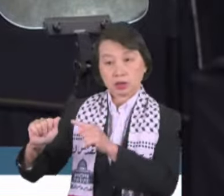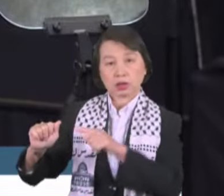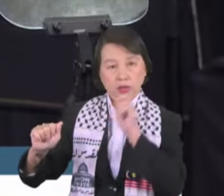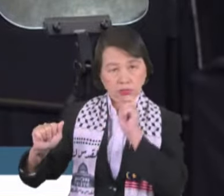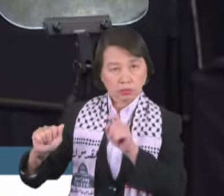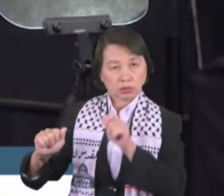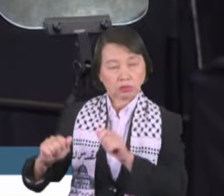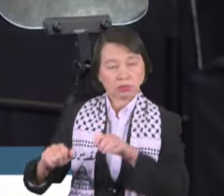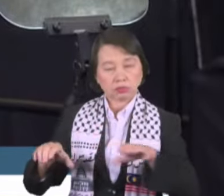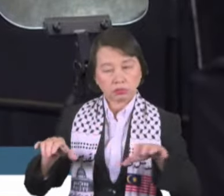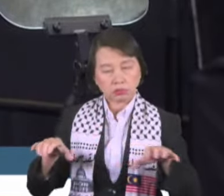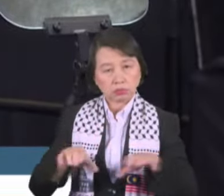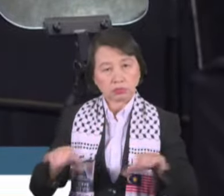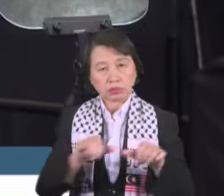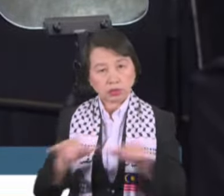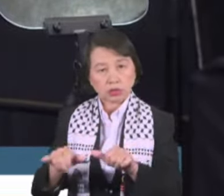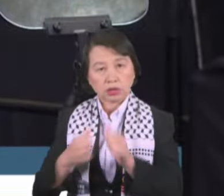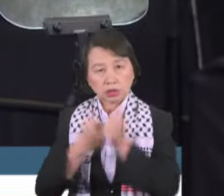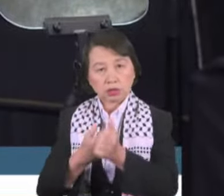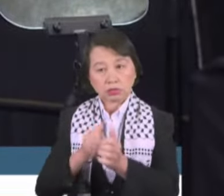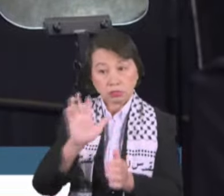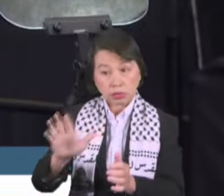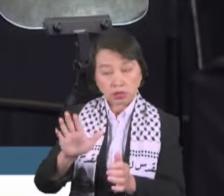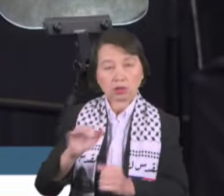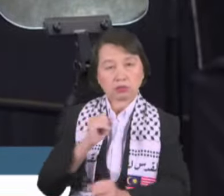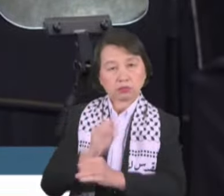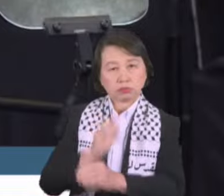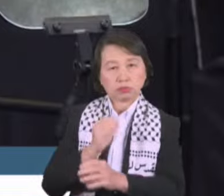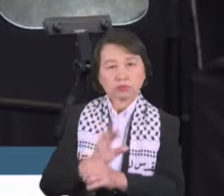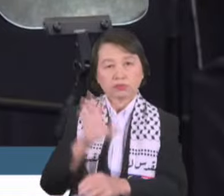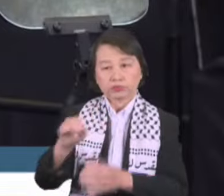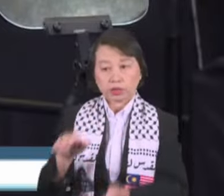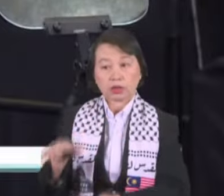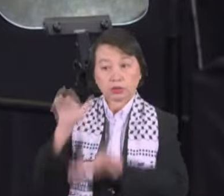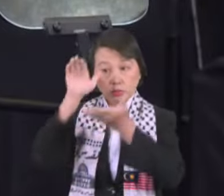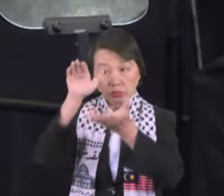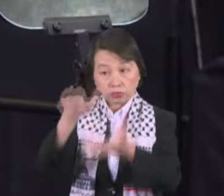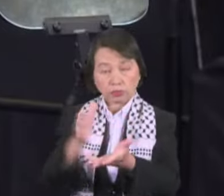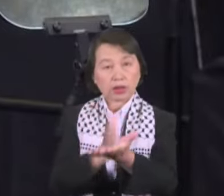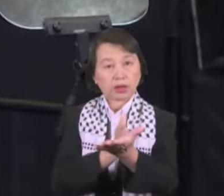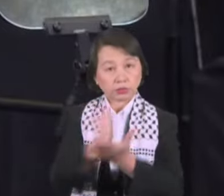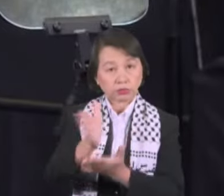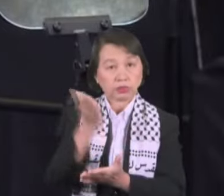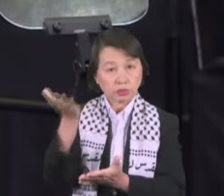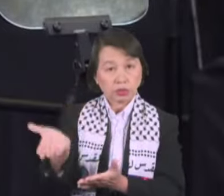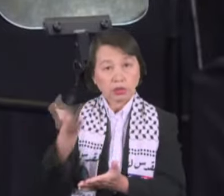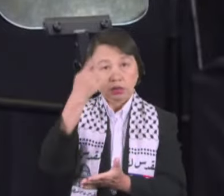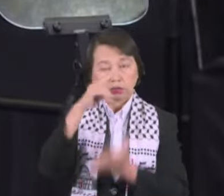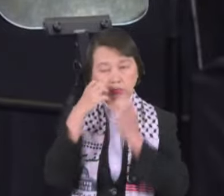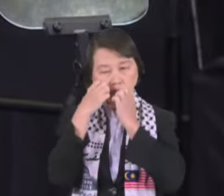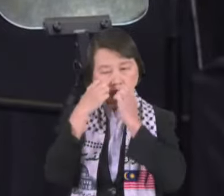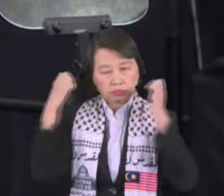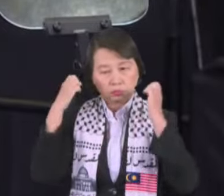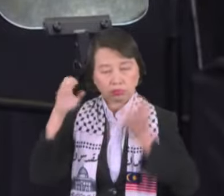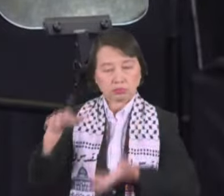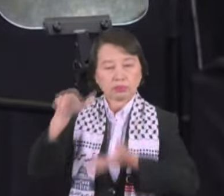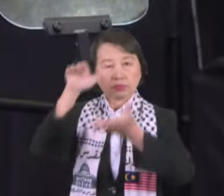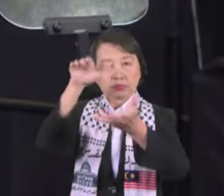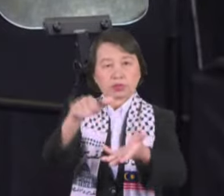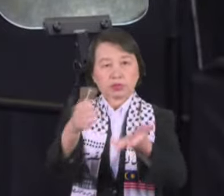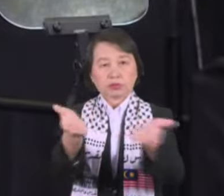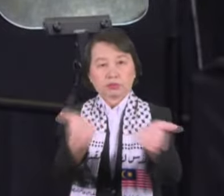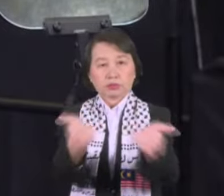diukur berdasarkan produktiviti dan sumbangan secara langsung kepada kecekapan